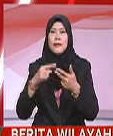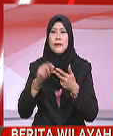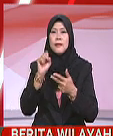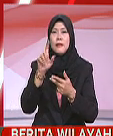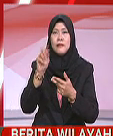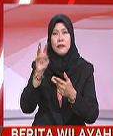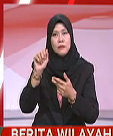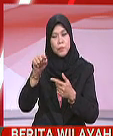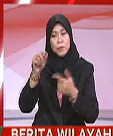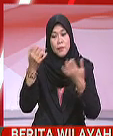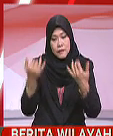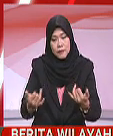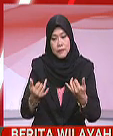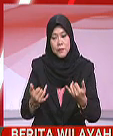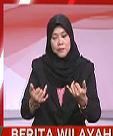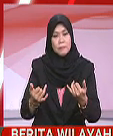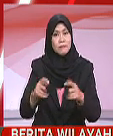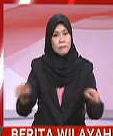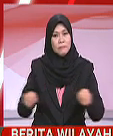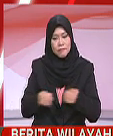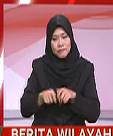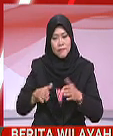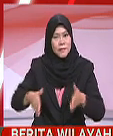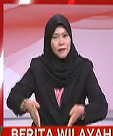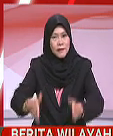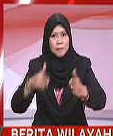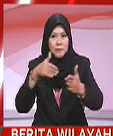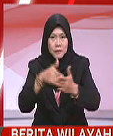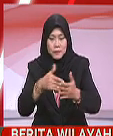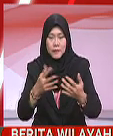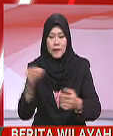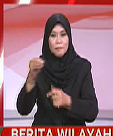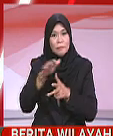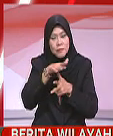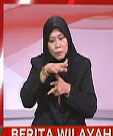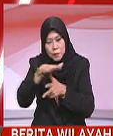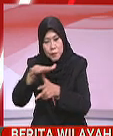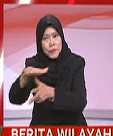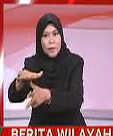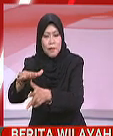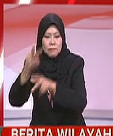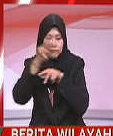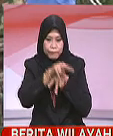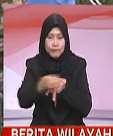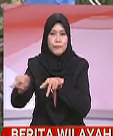Selain sekatan jalan raya turut dilaksanakan adalah pemantauan dari udara melalui penggunaan drone.